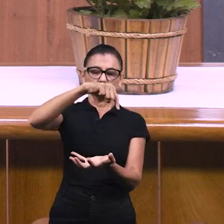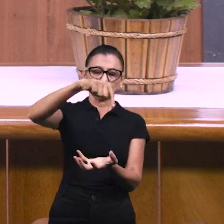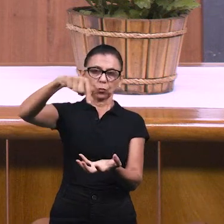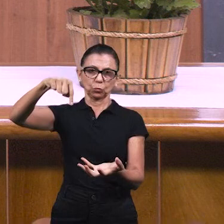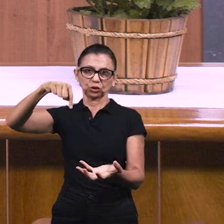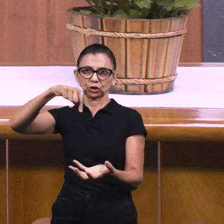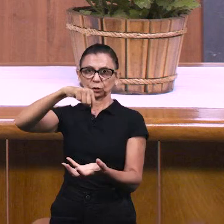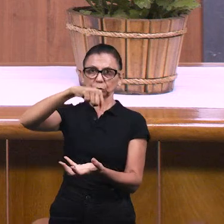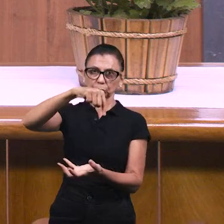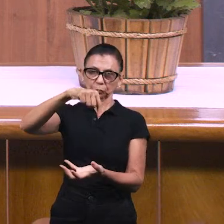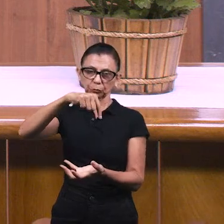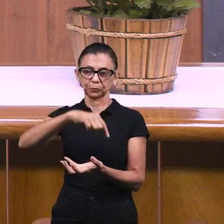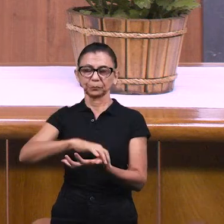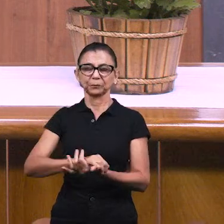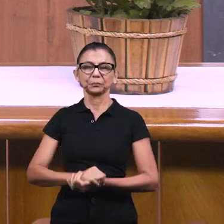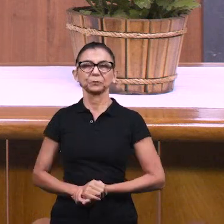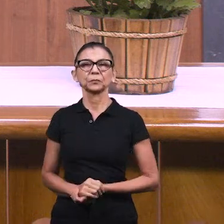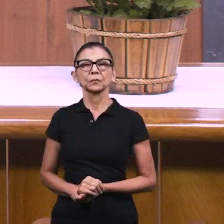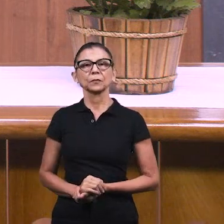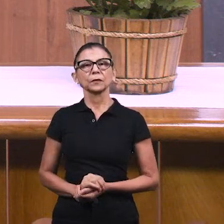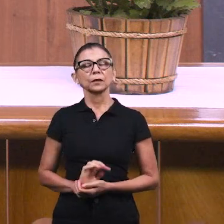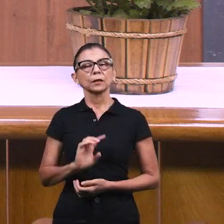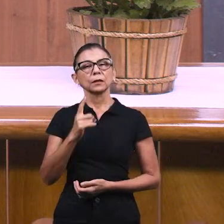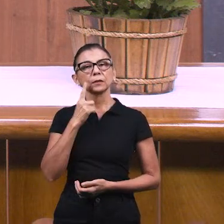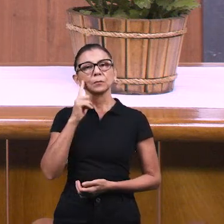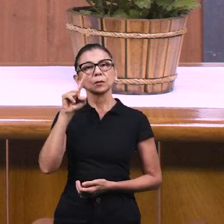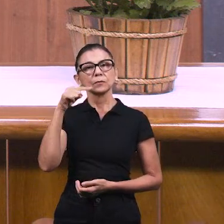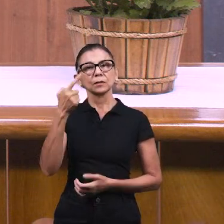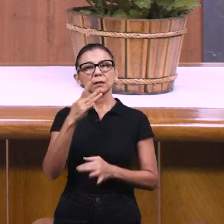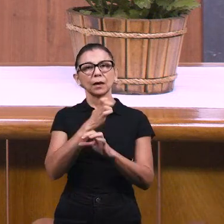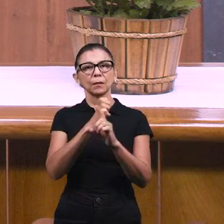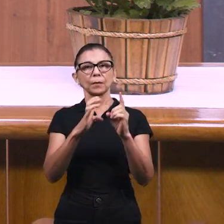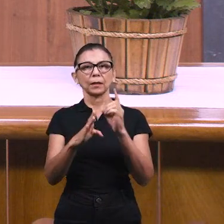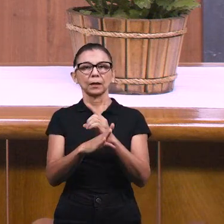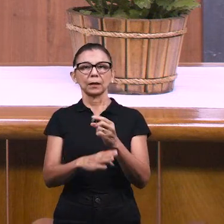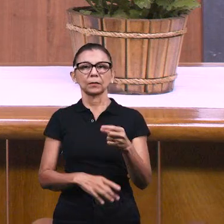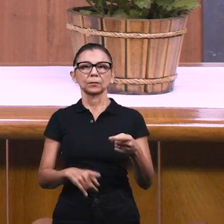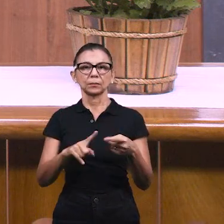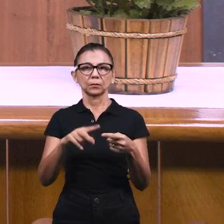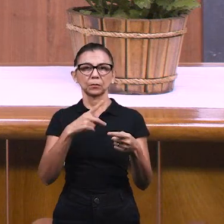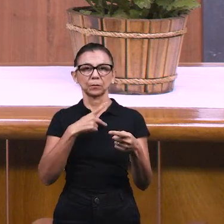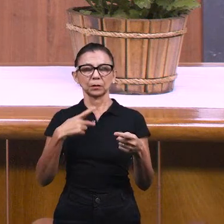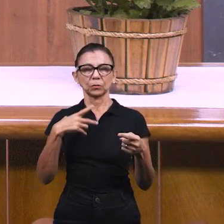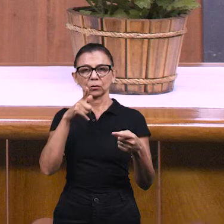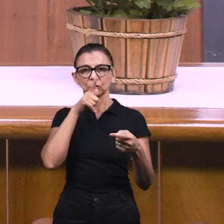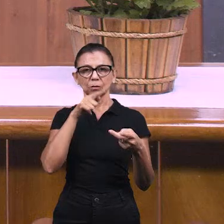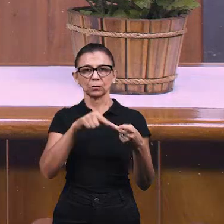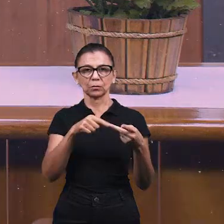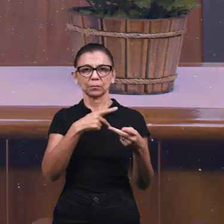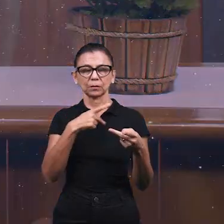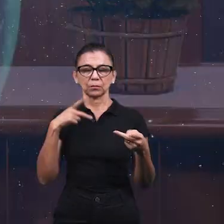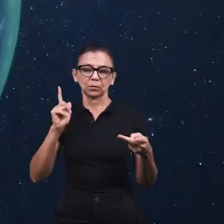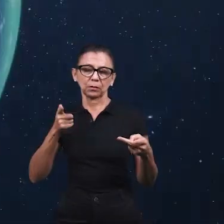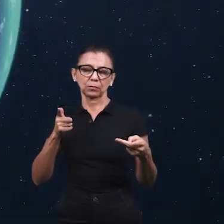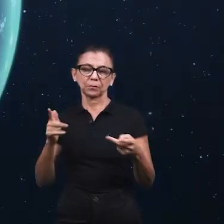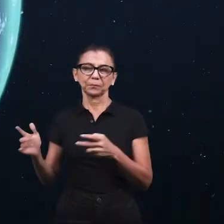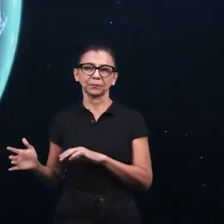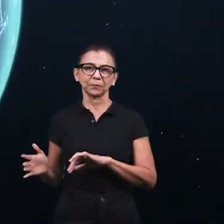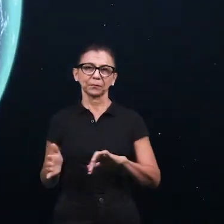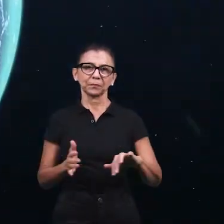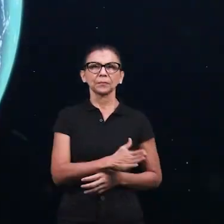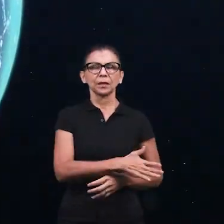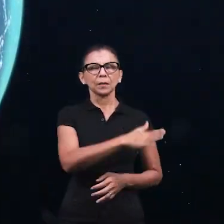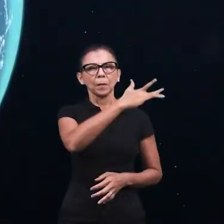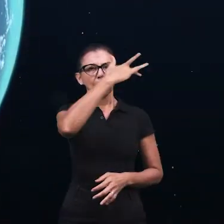long, le tour du monde. Et après, vous allez assister à l'école biblique dominicale dans la condition des pasteurs Jesus Sosa, Gédéon Tiguet.